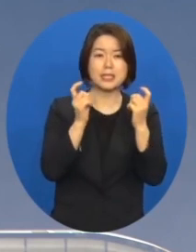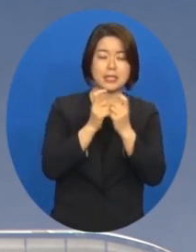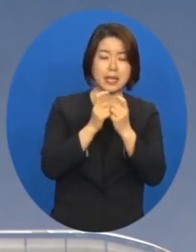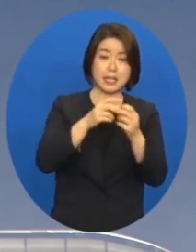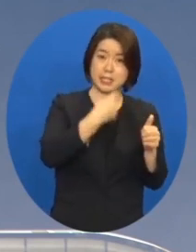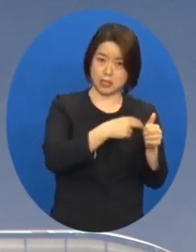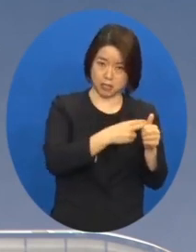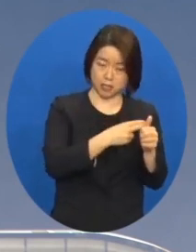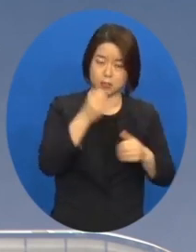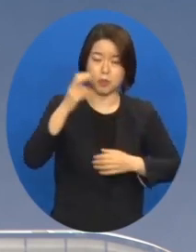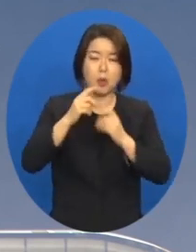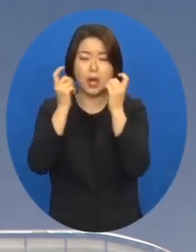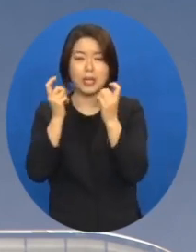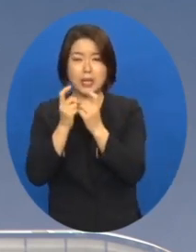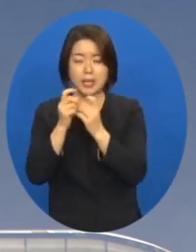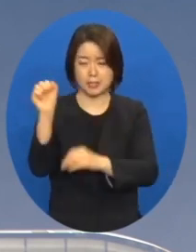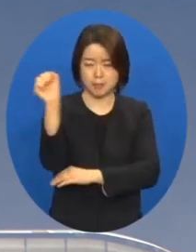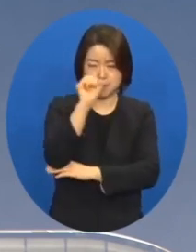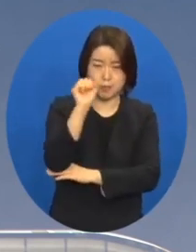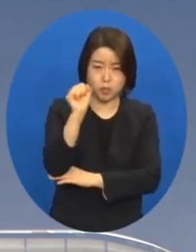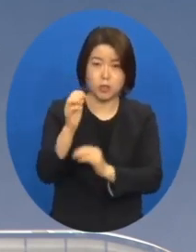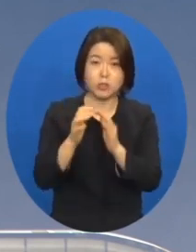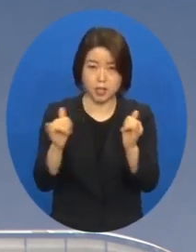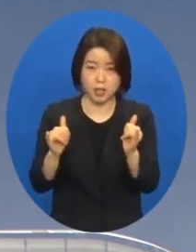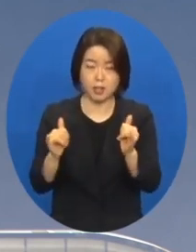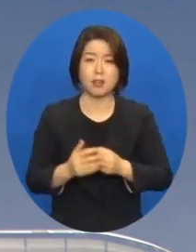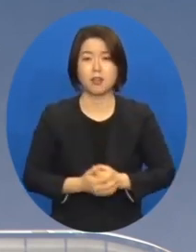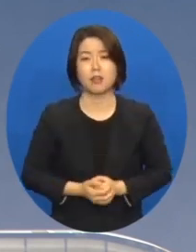가정교사, 개인적인 또 차량 운전자,